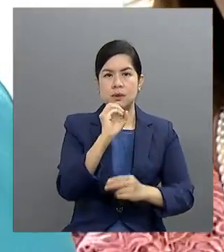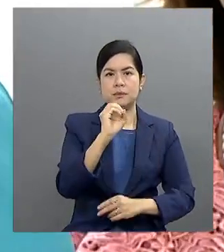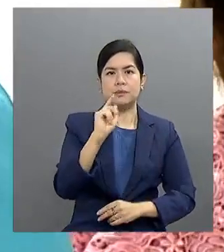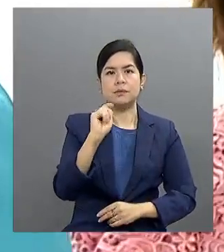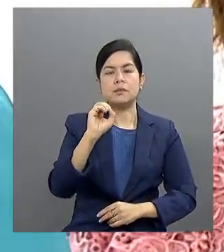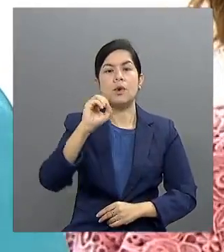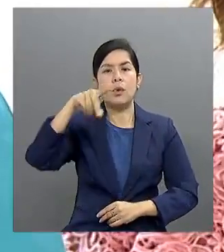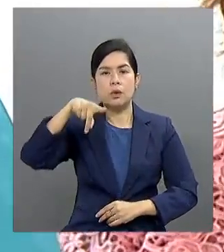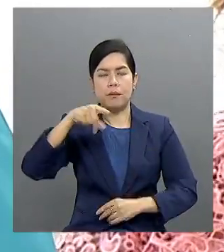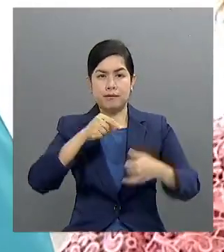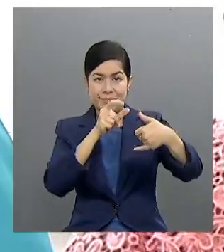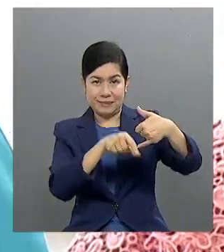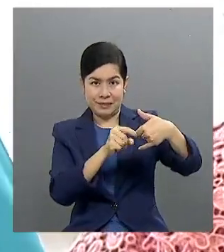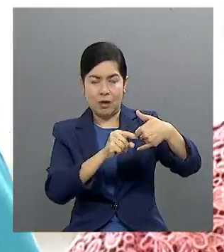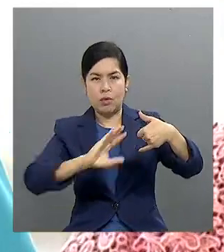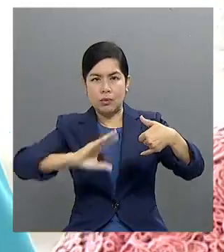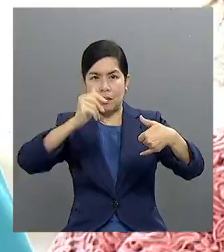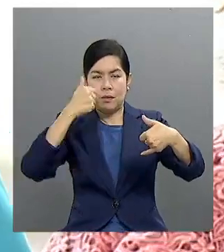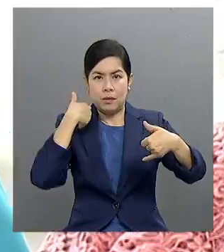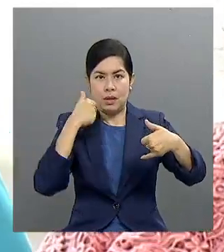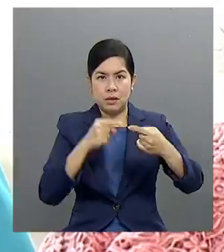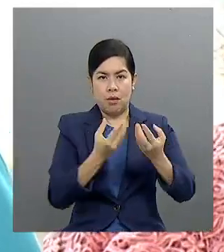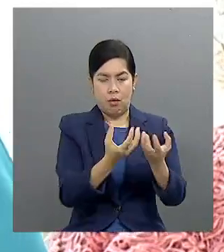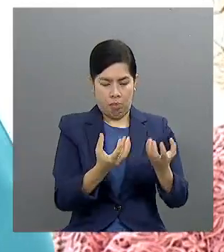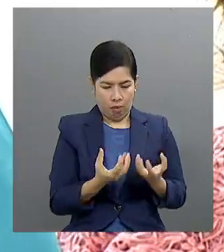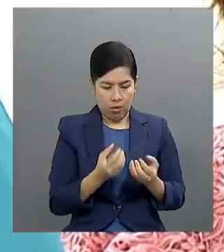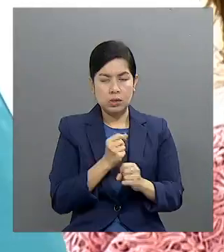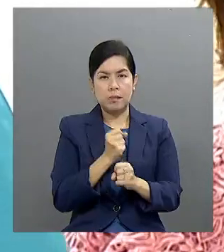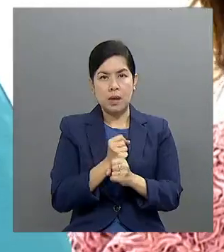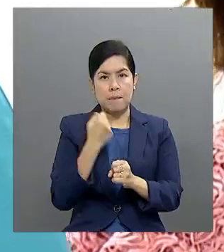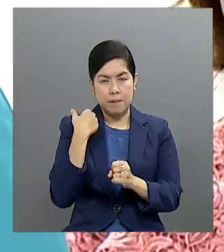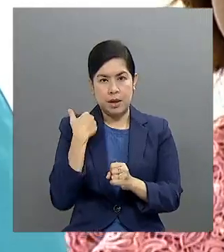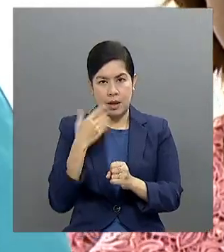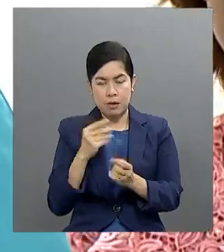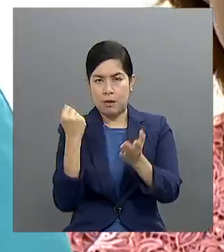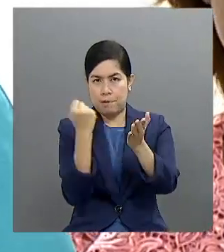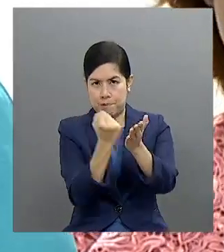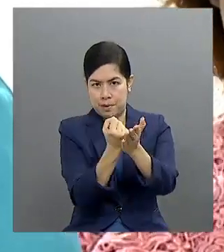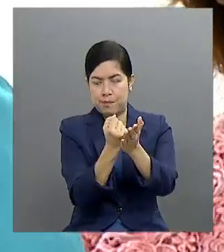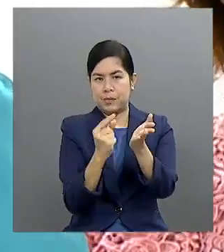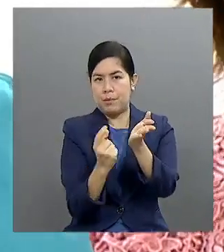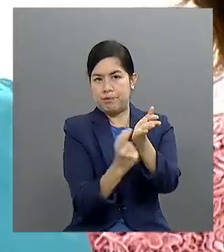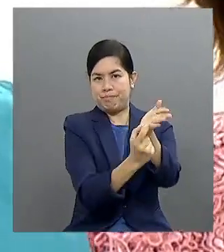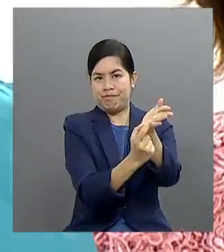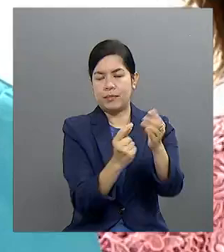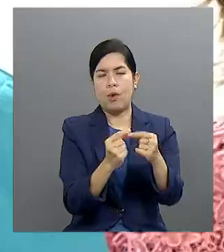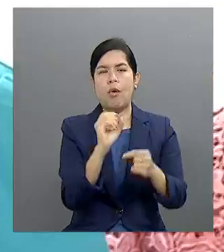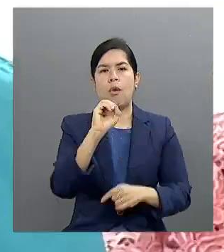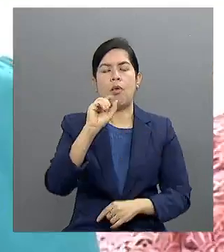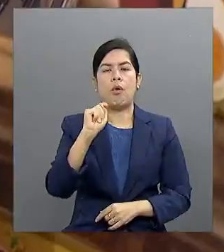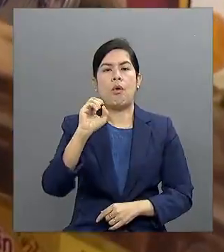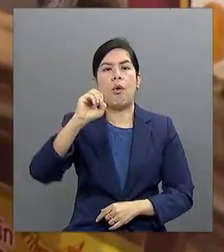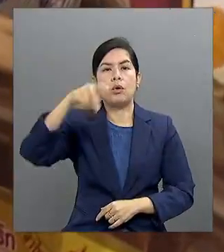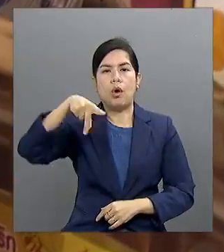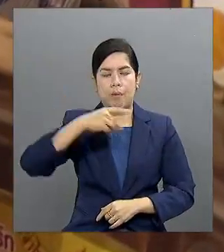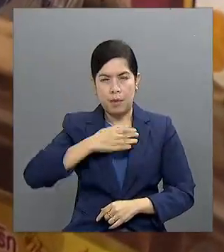ให้ผู้ผลิตเนี่ยได้ผลิตสินค้าออกมาแล้วก็นำมาขึ้นทะเบียนเป็นผลิตภัณฑ์โอท็ อ ปแล้วก็ทางสำนักงานเราก็เข้าไปสนับสนุ